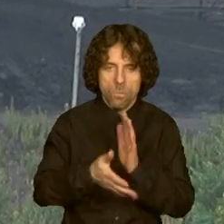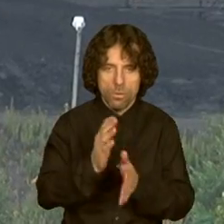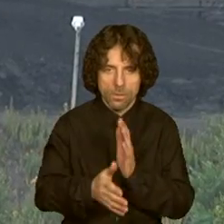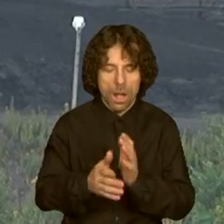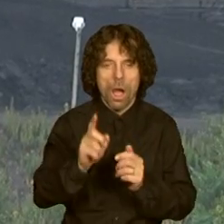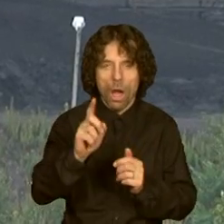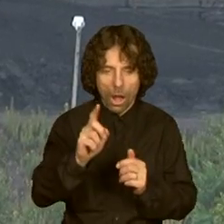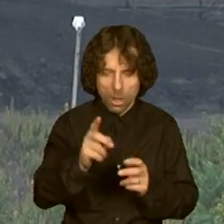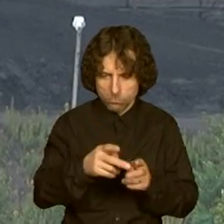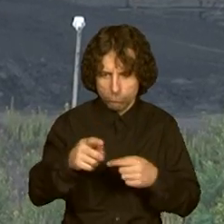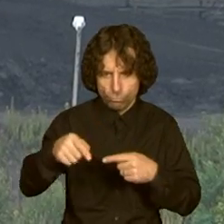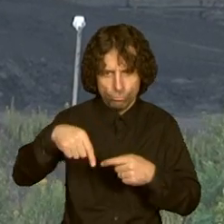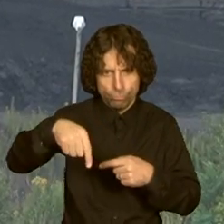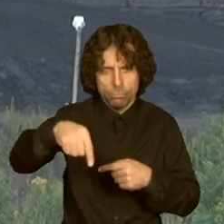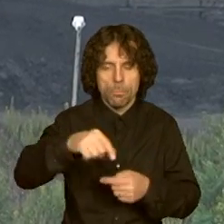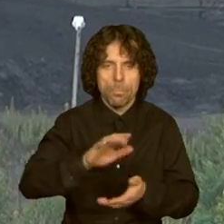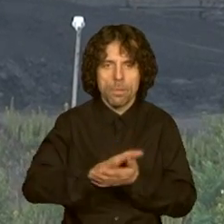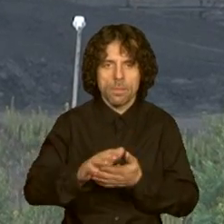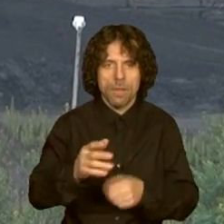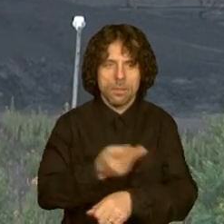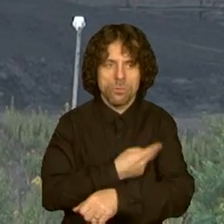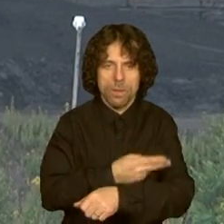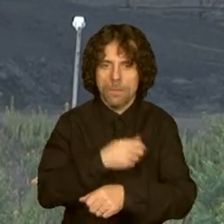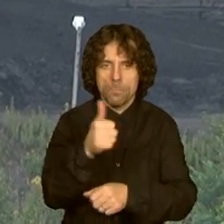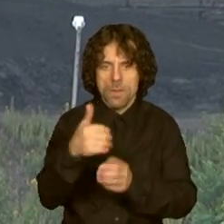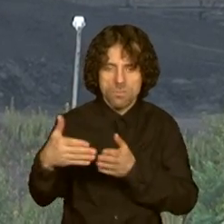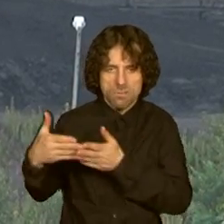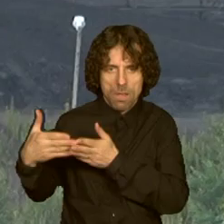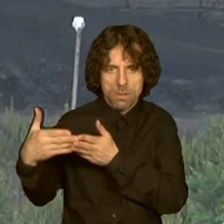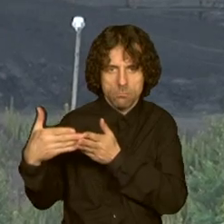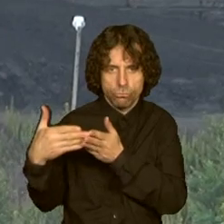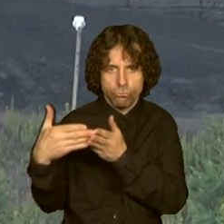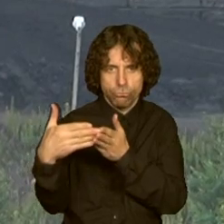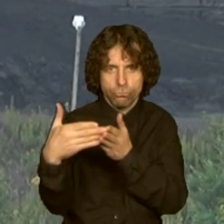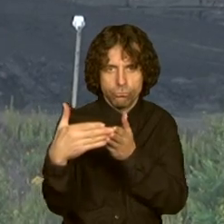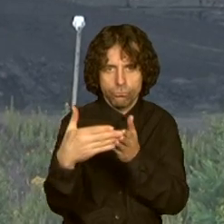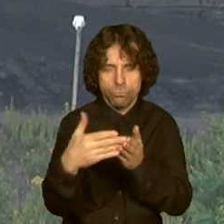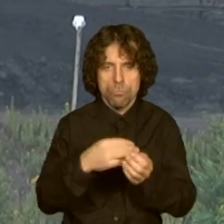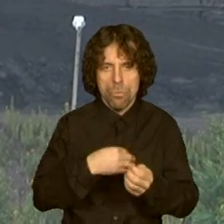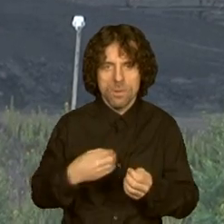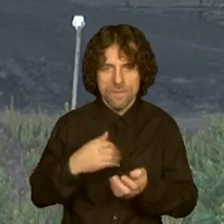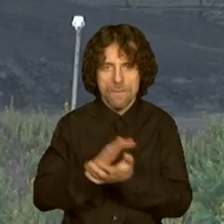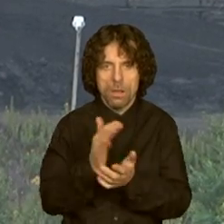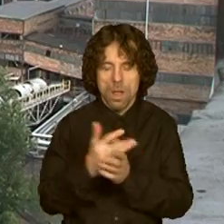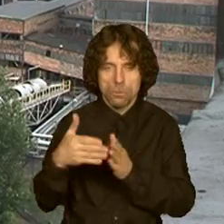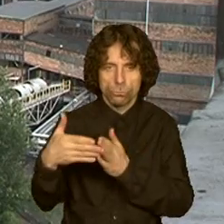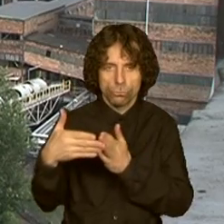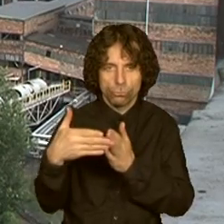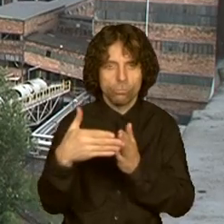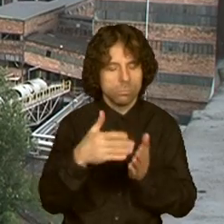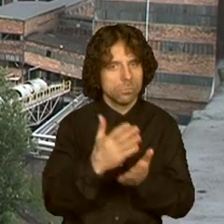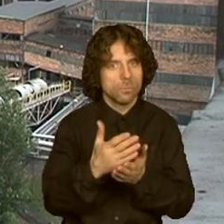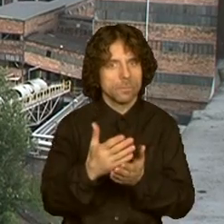już 15 czerwca tego samego roku z Gdyni wypływał pierwszy statek z polskim węglem na eksport.